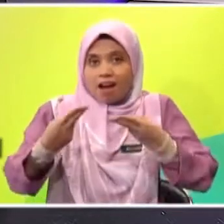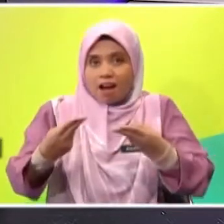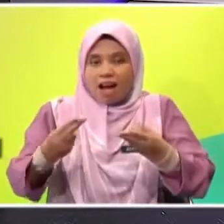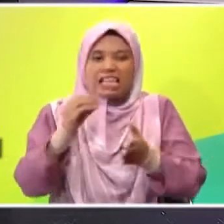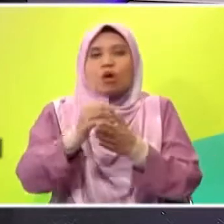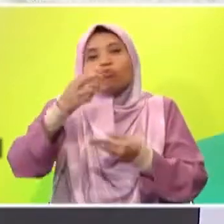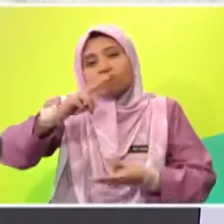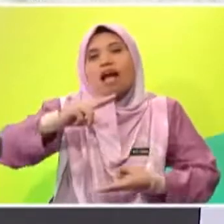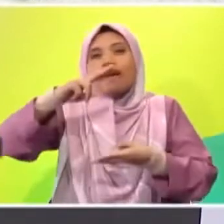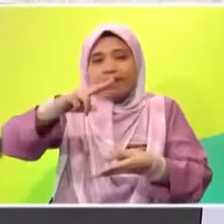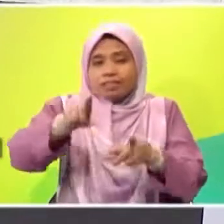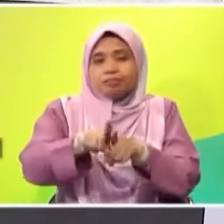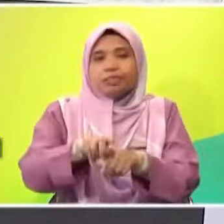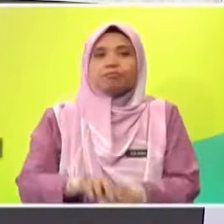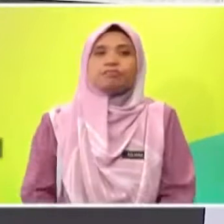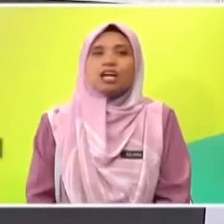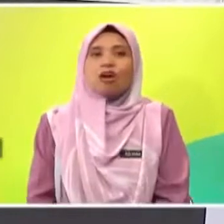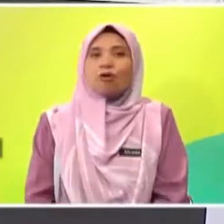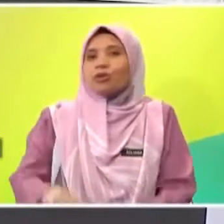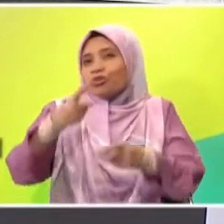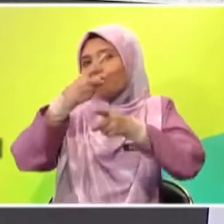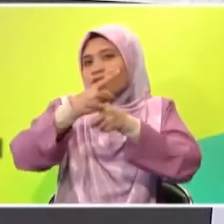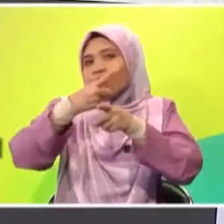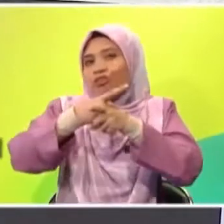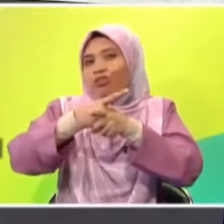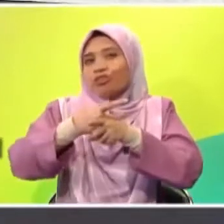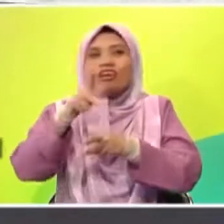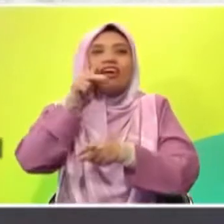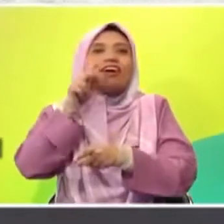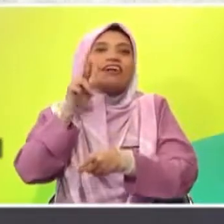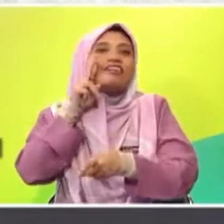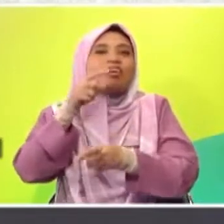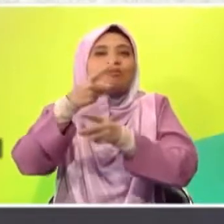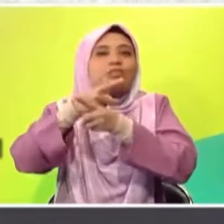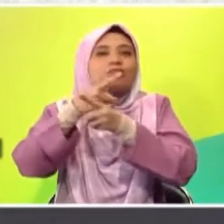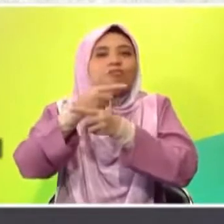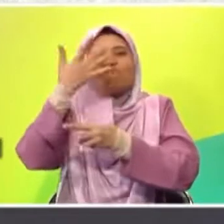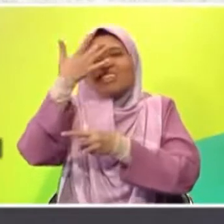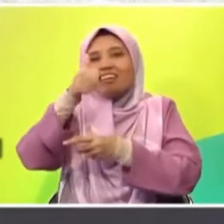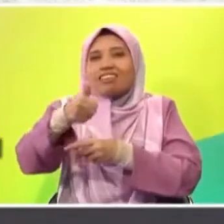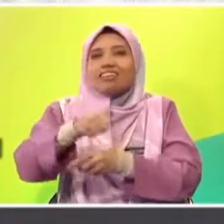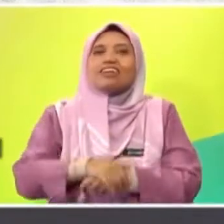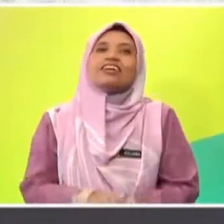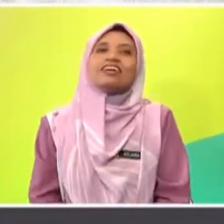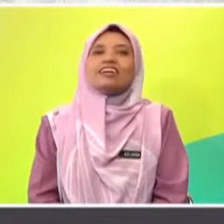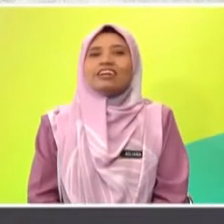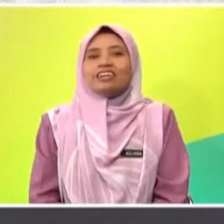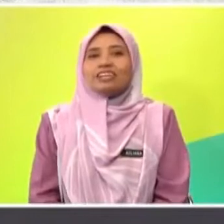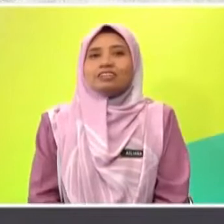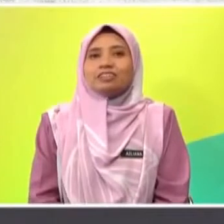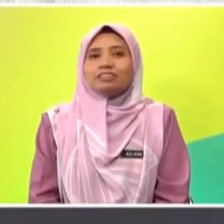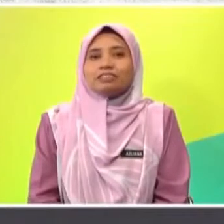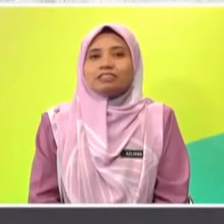tangki bagus sekali betul empatnya udah dulu soalan Karina betul Kita tengok soalnya ketujuh pasti Karina Danau